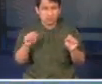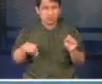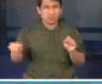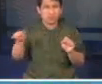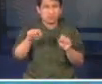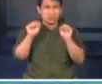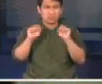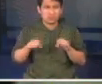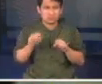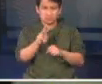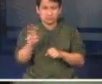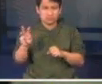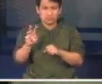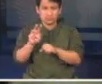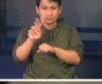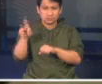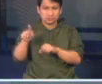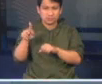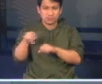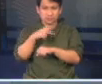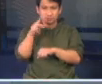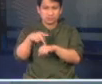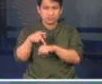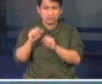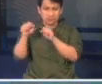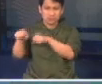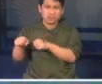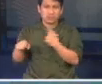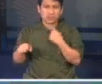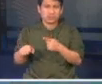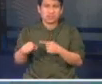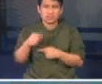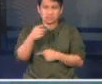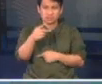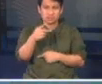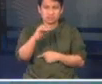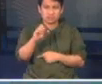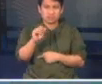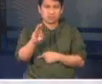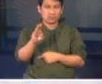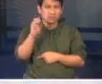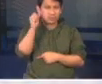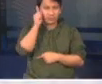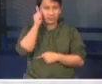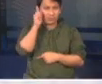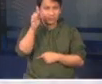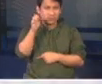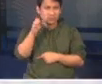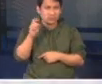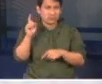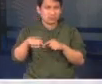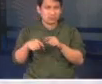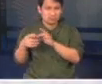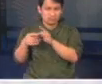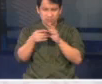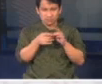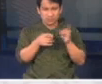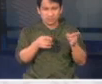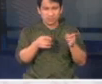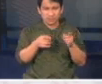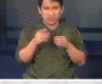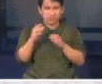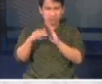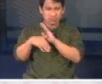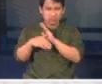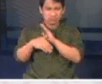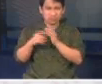partikular sa West Philippine Sea. Tingin naman ni Kabataan Party List Representative Sara Elago, may kinalaman sa halalan